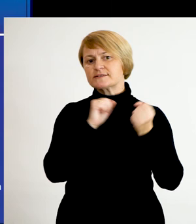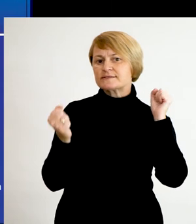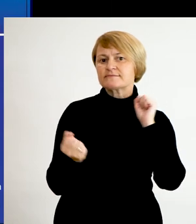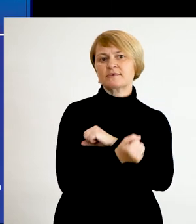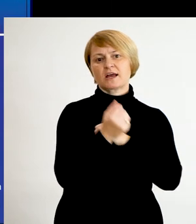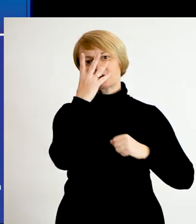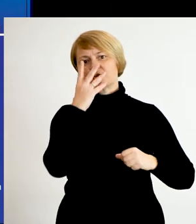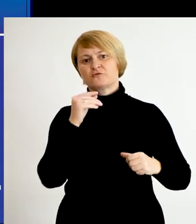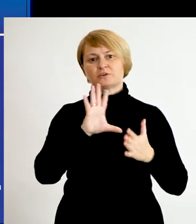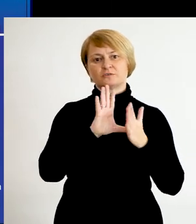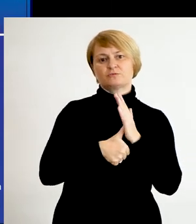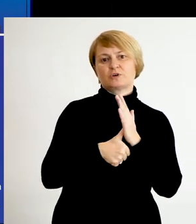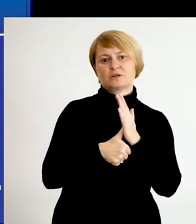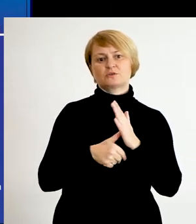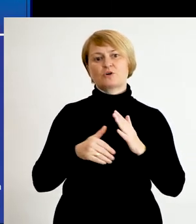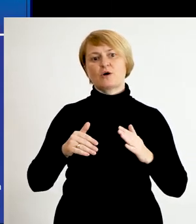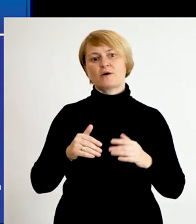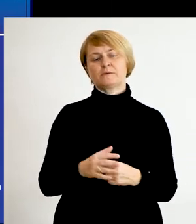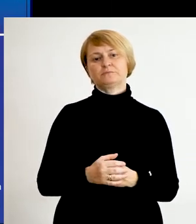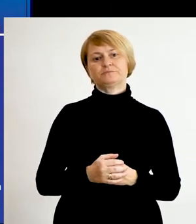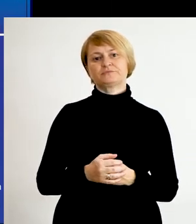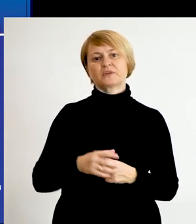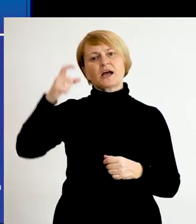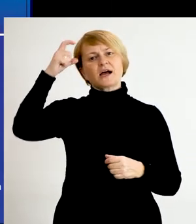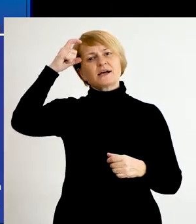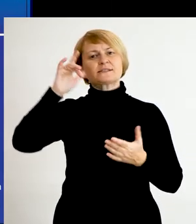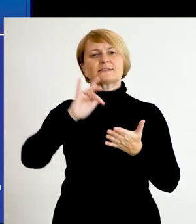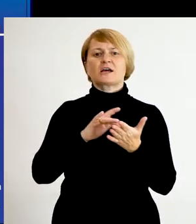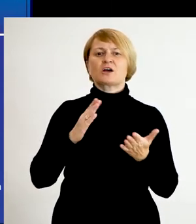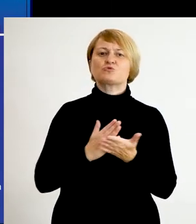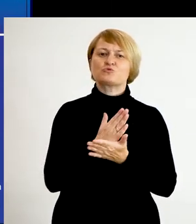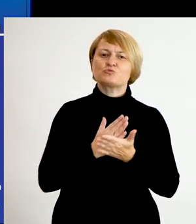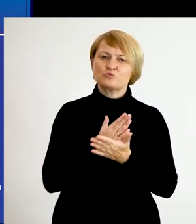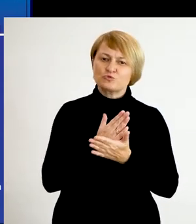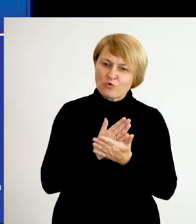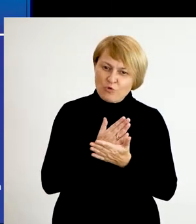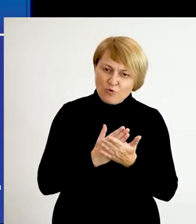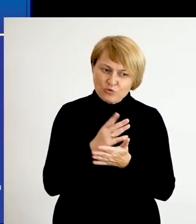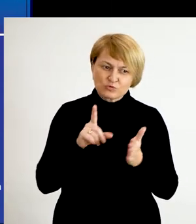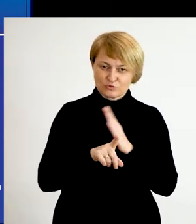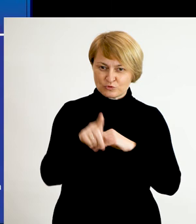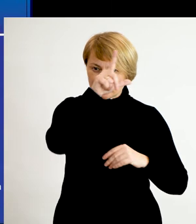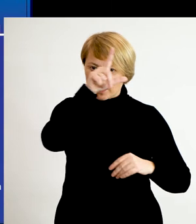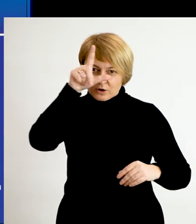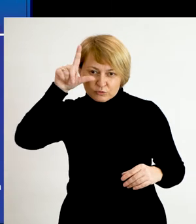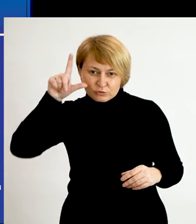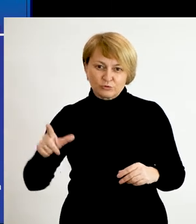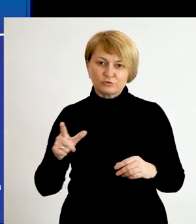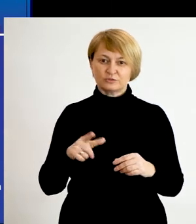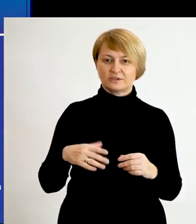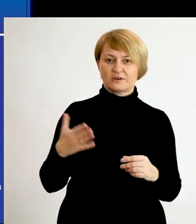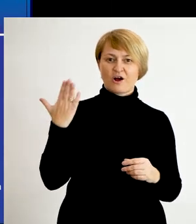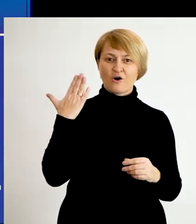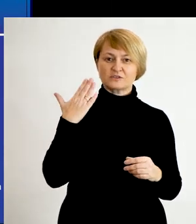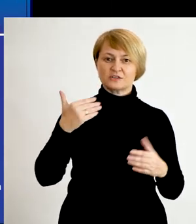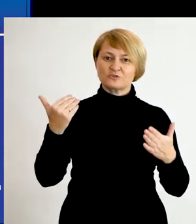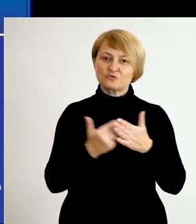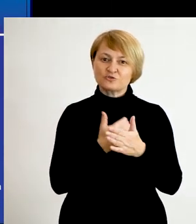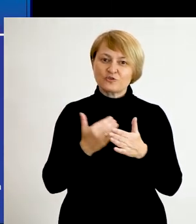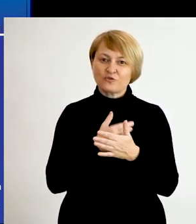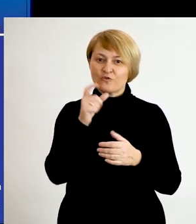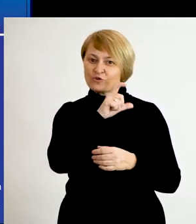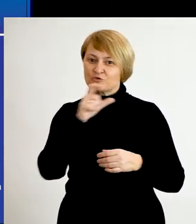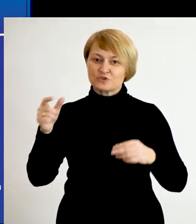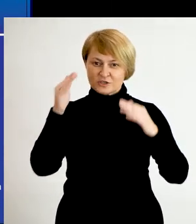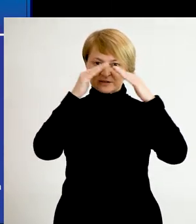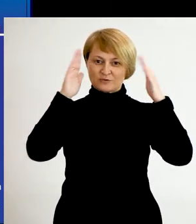również zmieni wizerunek miasta, budowa centrum usług publicznych. Wiele powodów do tej inwestycji, żartobliwie zawsze mówię, ostatni nowoczesny budynek